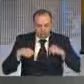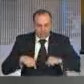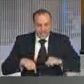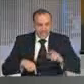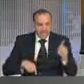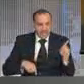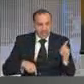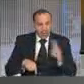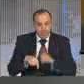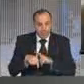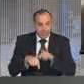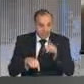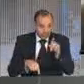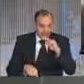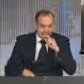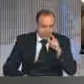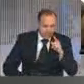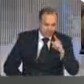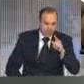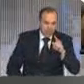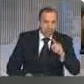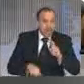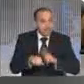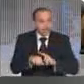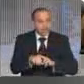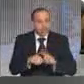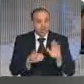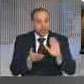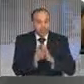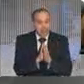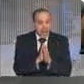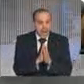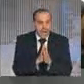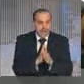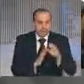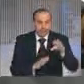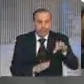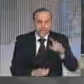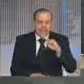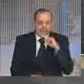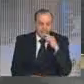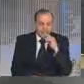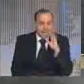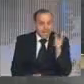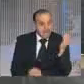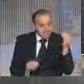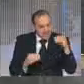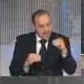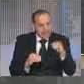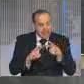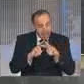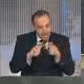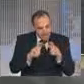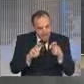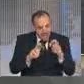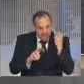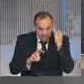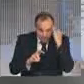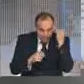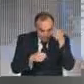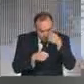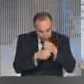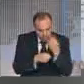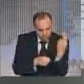المعنيه وصت الجهويه وممثلين عن المجتمع المدني بجهه جبس لمزيد عميق النظر في مشروع احداث